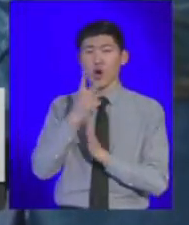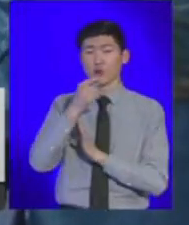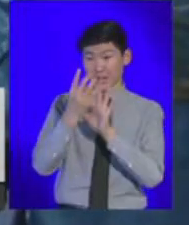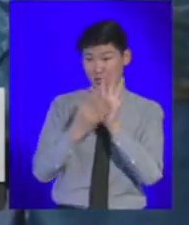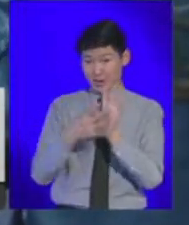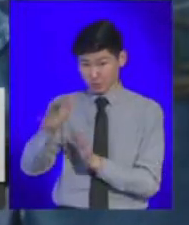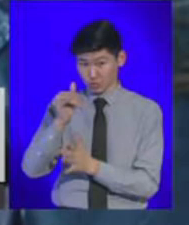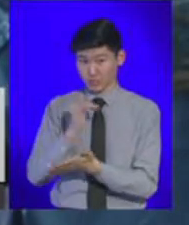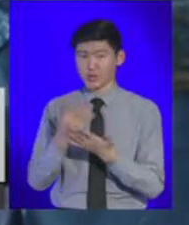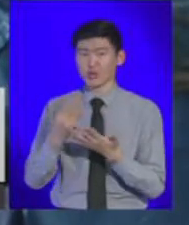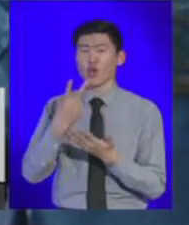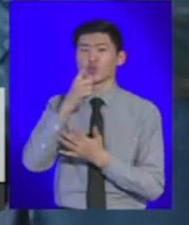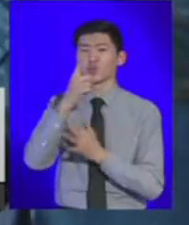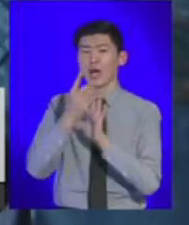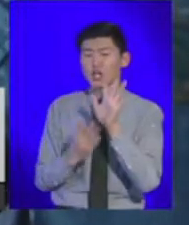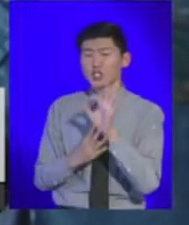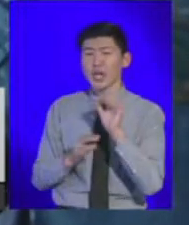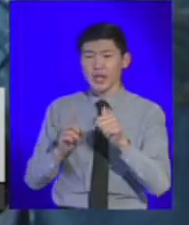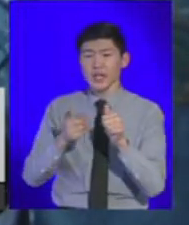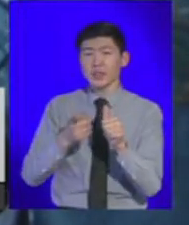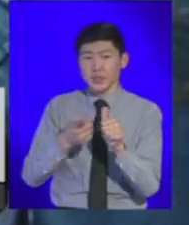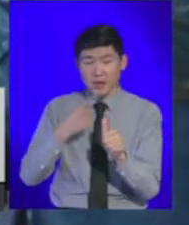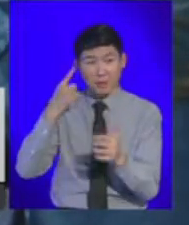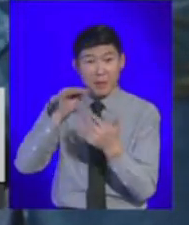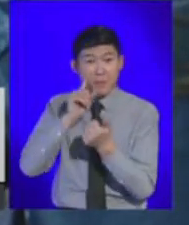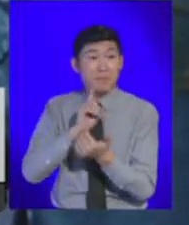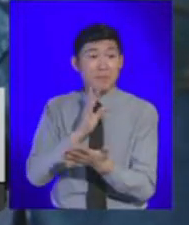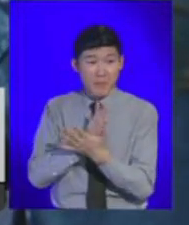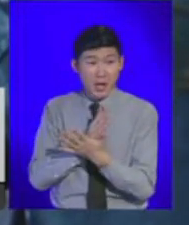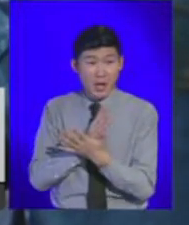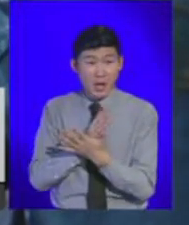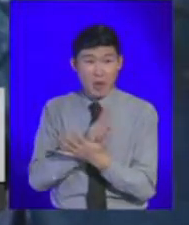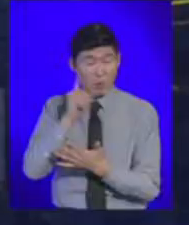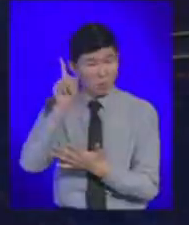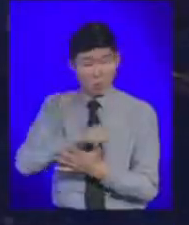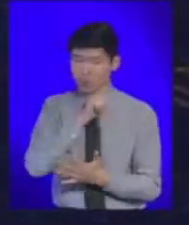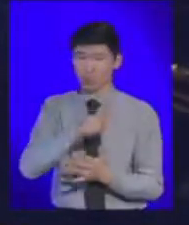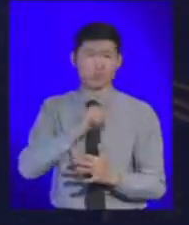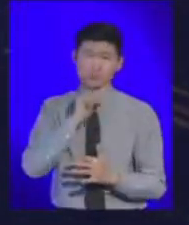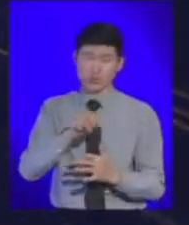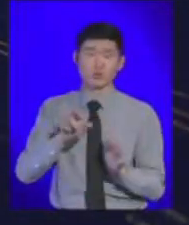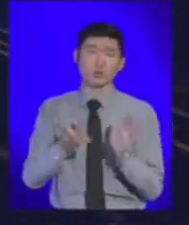шүү дээ. 219 иргэдийнх нь нэр усыг мэдмээр байна шүү дээ. Яг мэдж болохгүй гэж. Тэ.